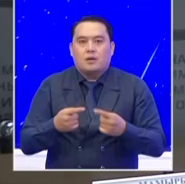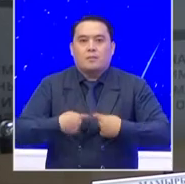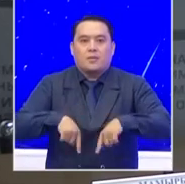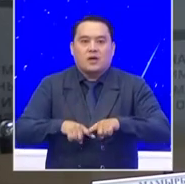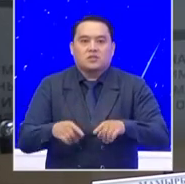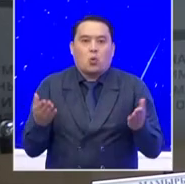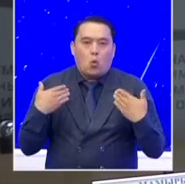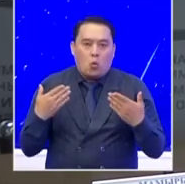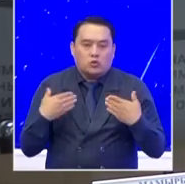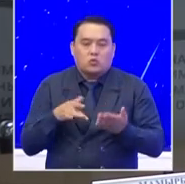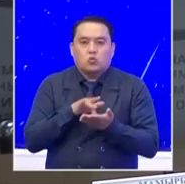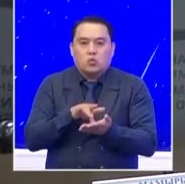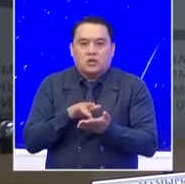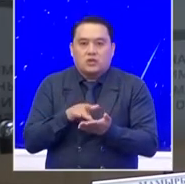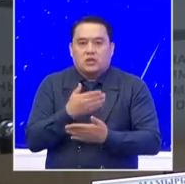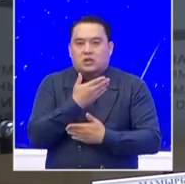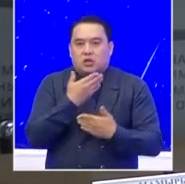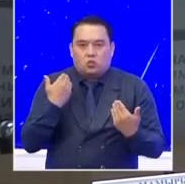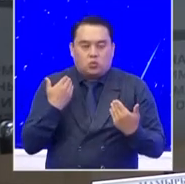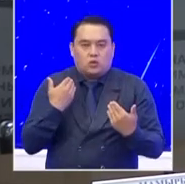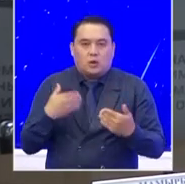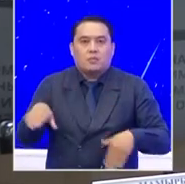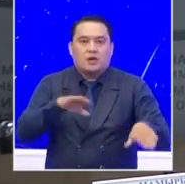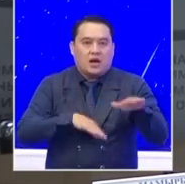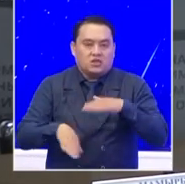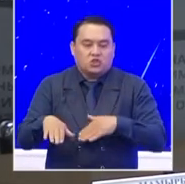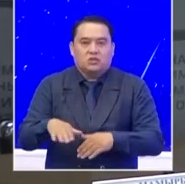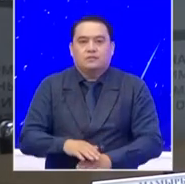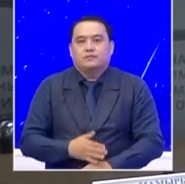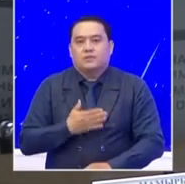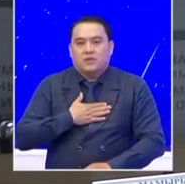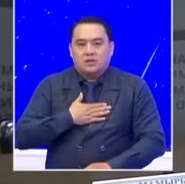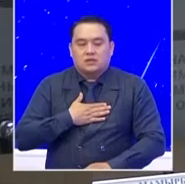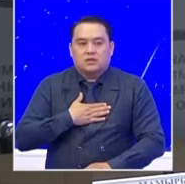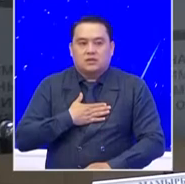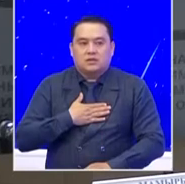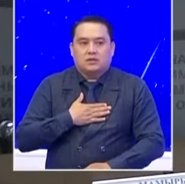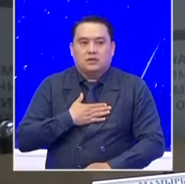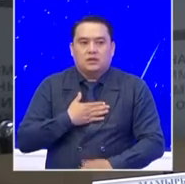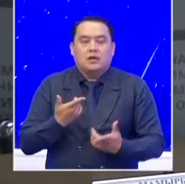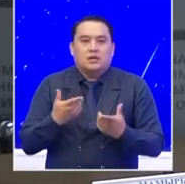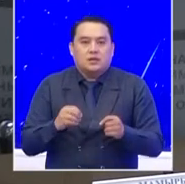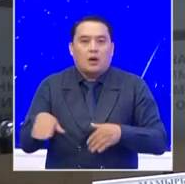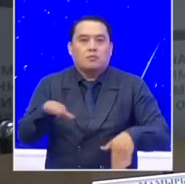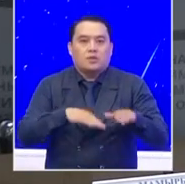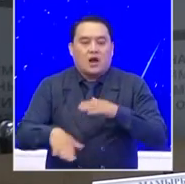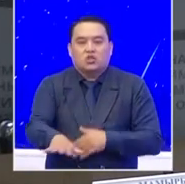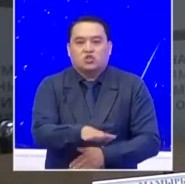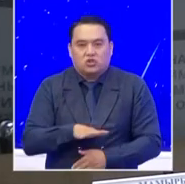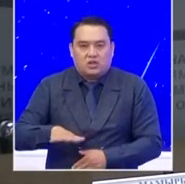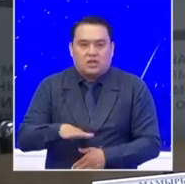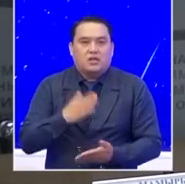отдыха, другие объекты туризма, где нет пляжей, побережья. Значит, где пляжи,